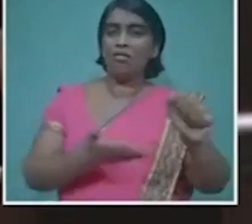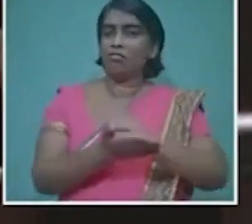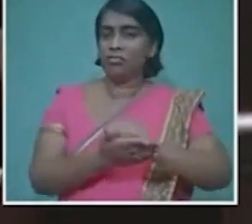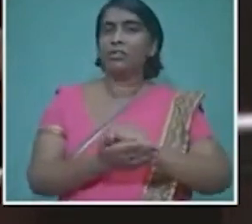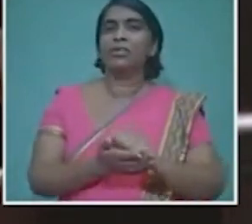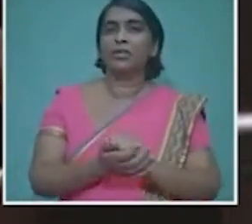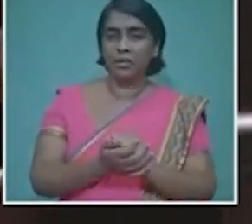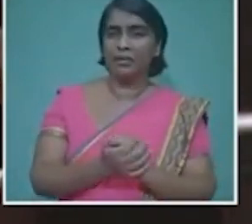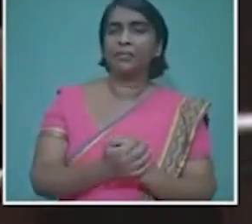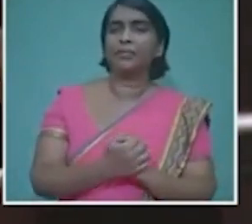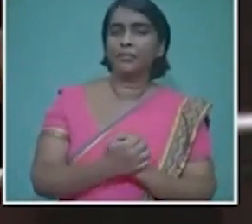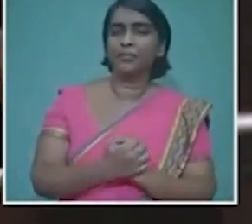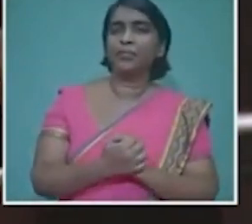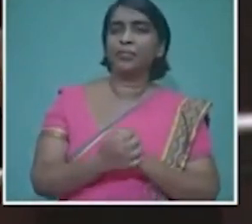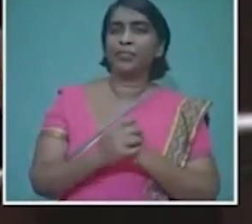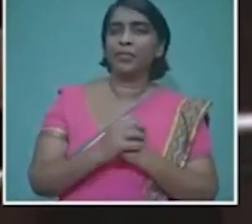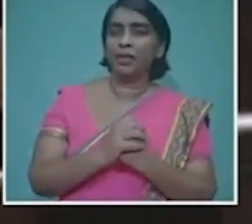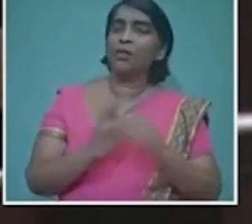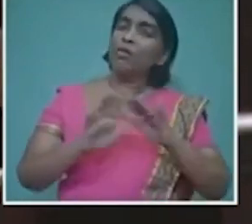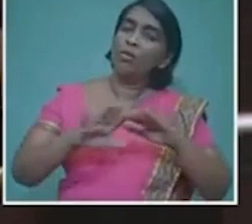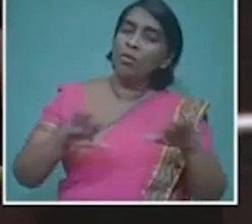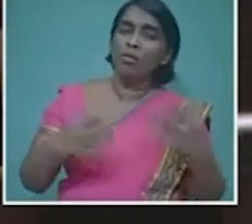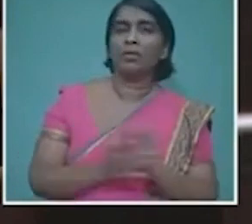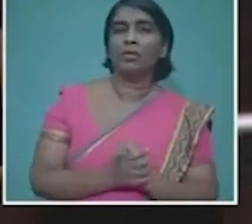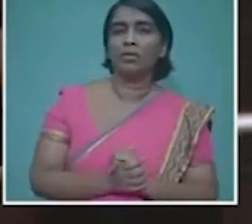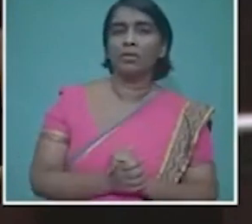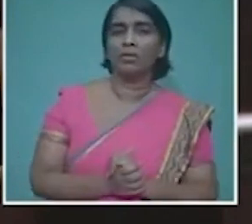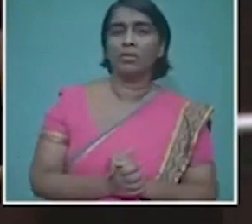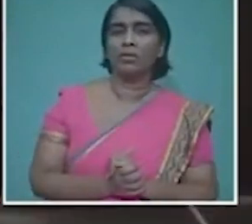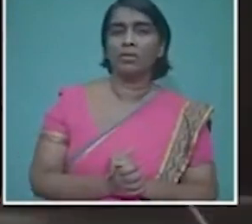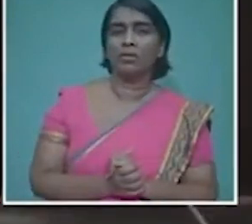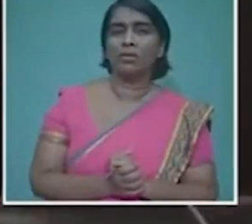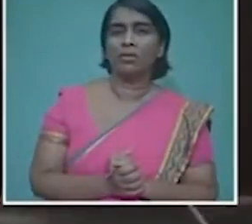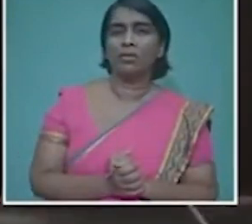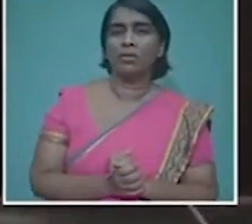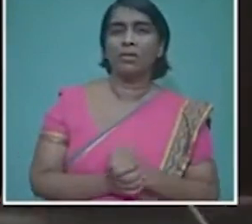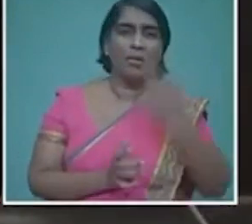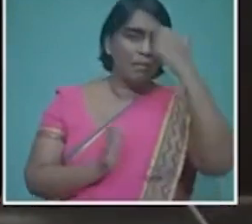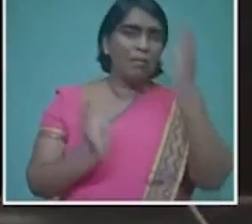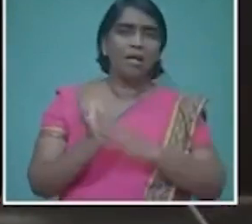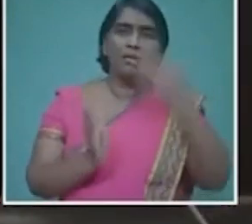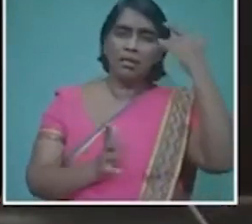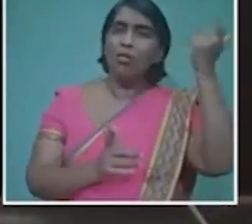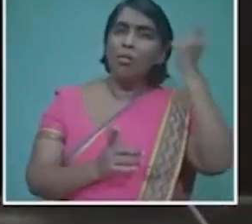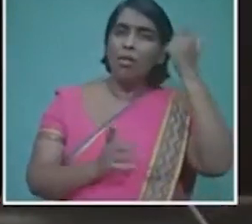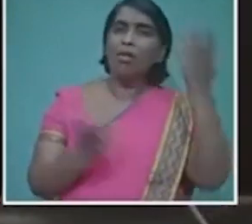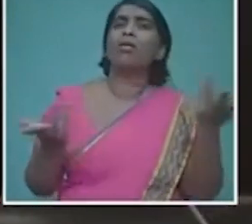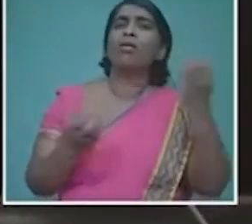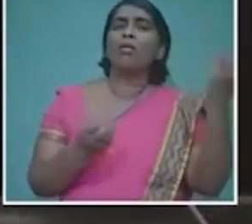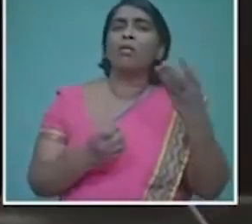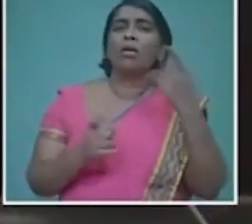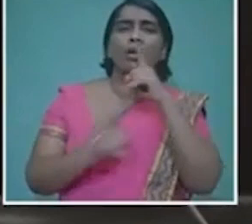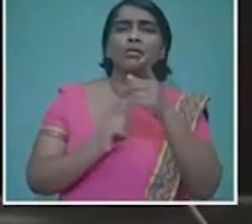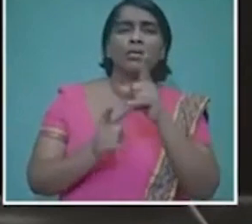හමුදාව මොකද්ද පොයින්ට් එක මොනාරි ඕන දෙයක් මාතලේ මිනි වලවල් මොනවද කවද්ද නැහැ මාතලේ මිනි වලවල්